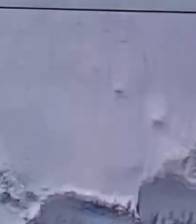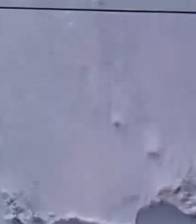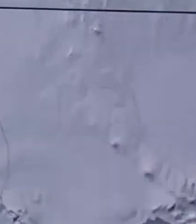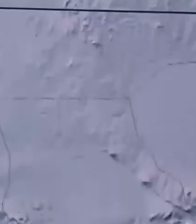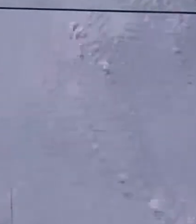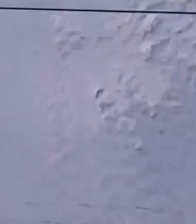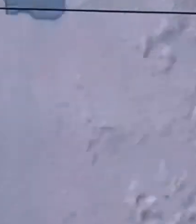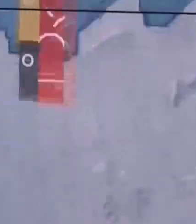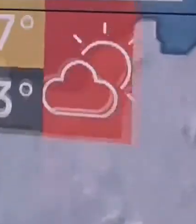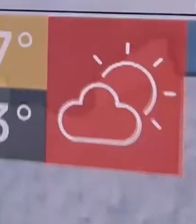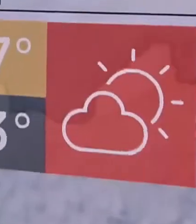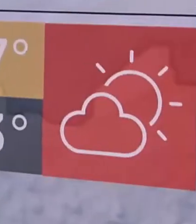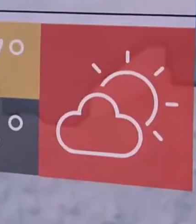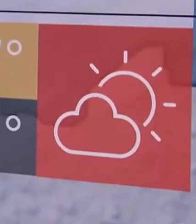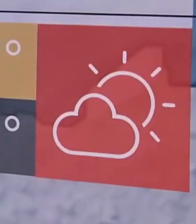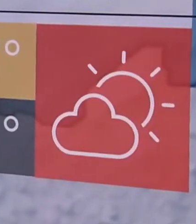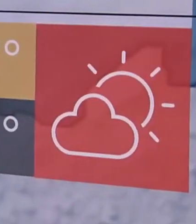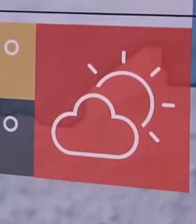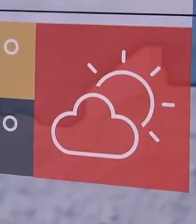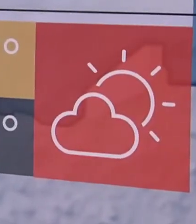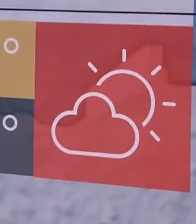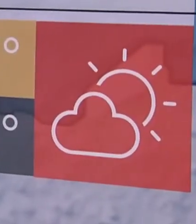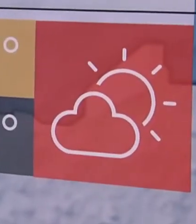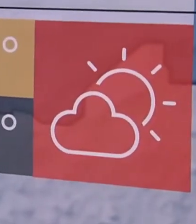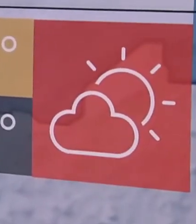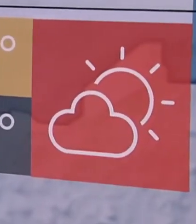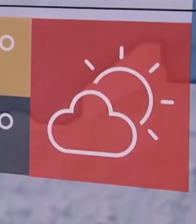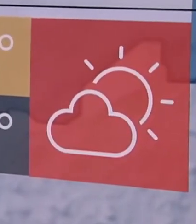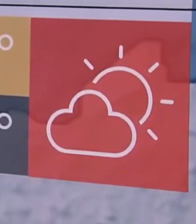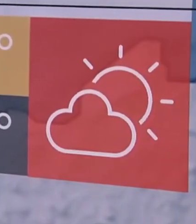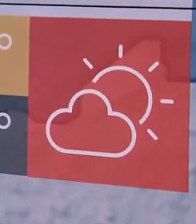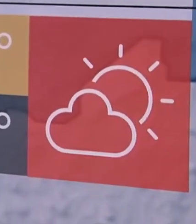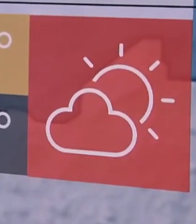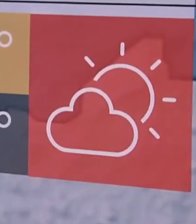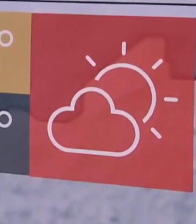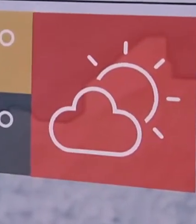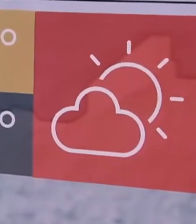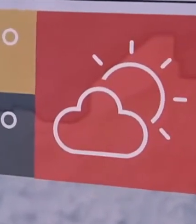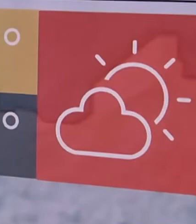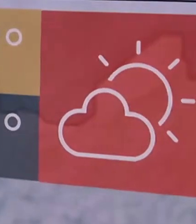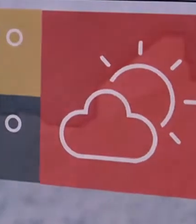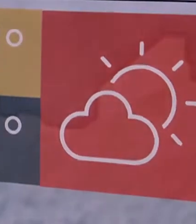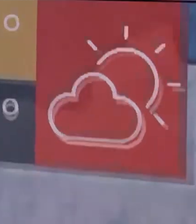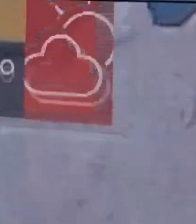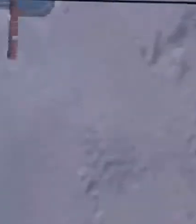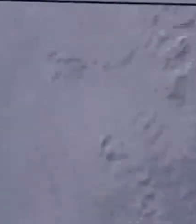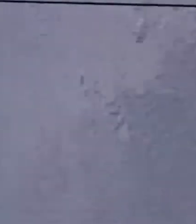Нұр-Сұлтанда жауын шашынсыз көшпелі бұлт шығады, ауа температурасы күндіз 0-ден 7, түнде 13